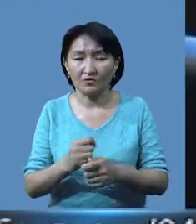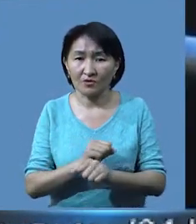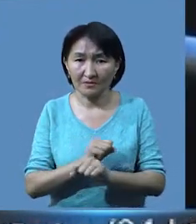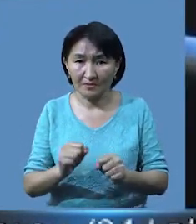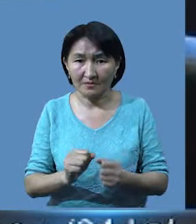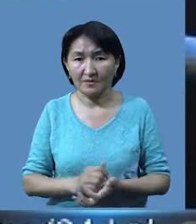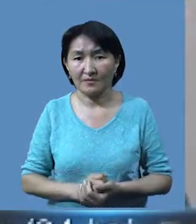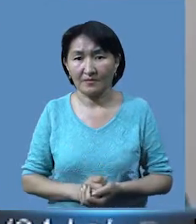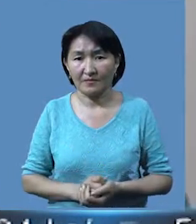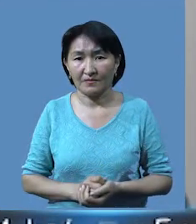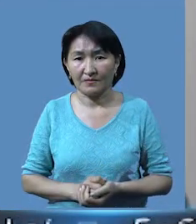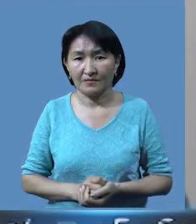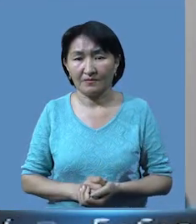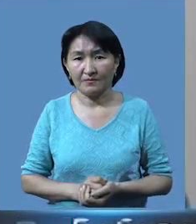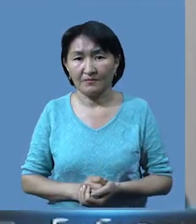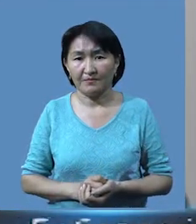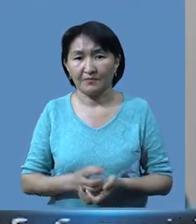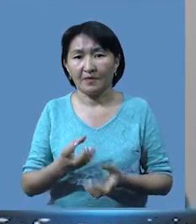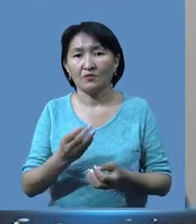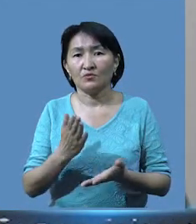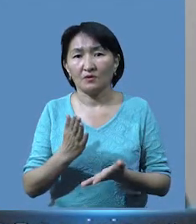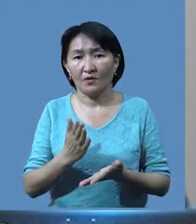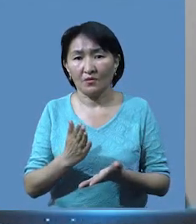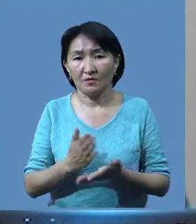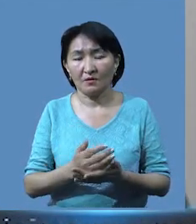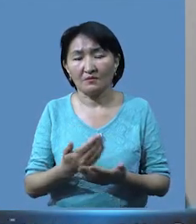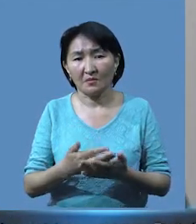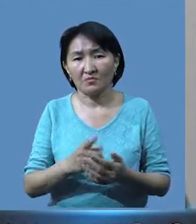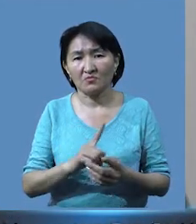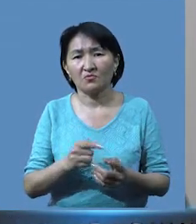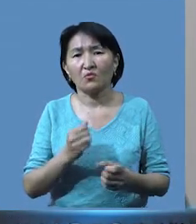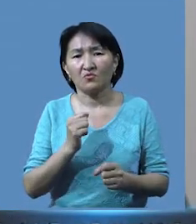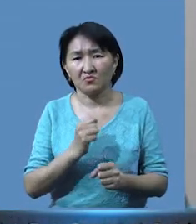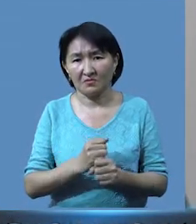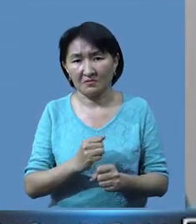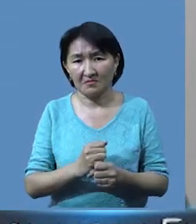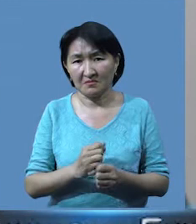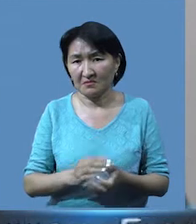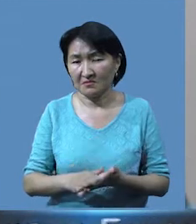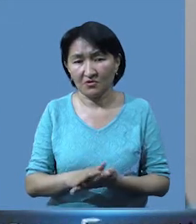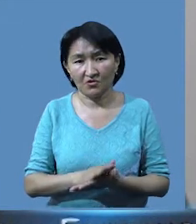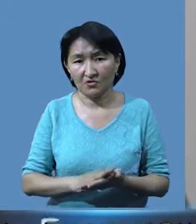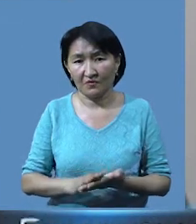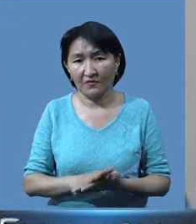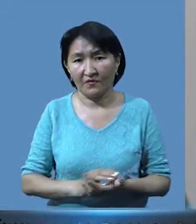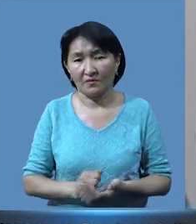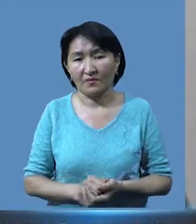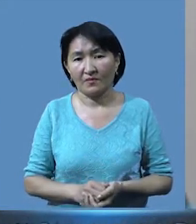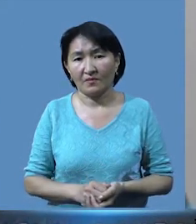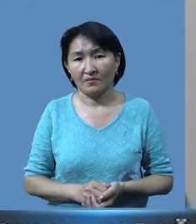жасалды. Кейбіреулер айтады, дейді, ал не істей қоясың деп. Іштен істемейміз, қазір мына бөтеп